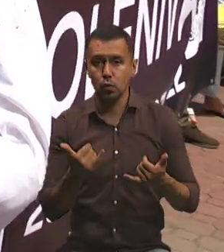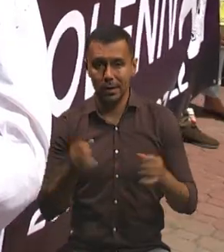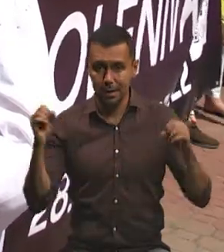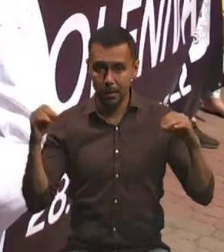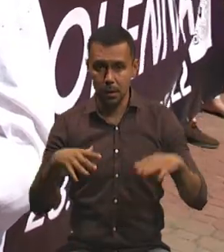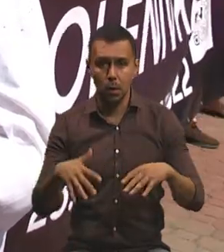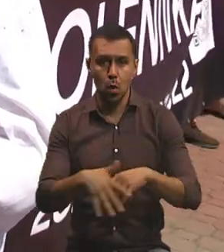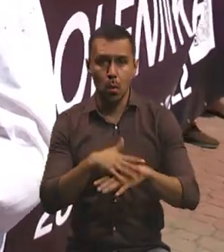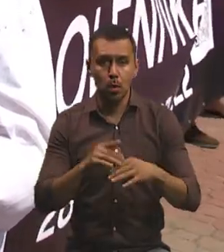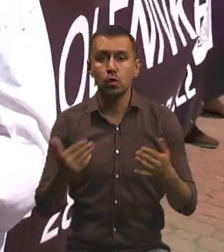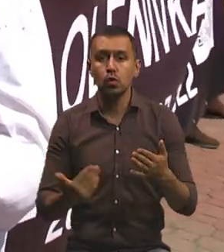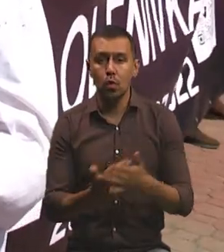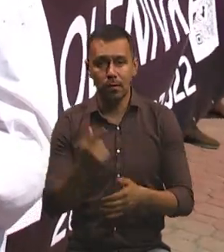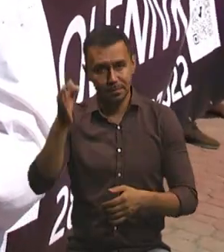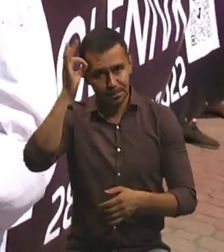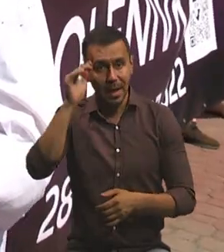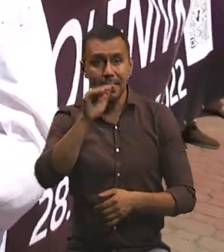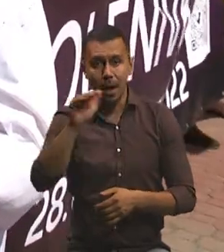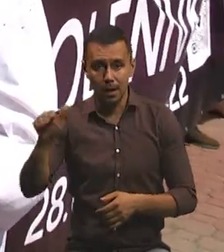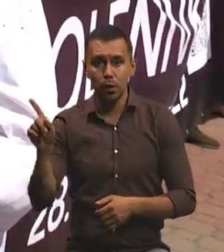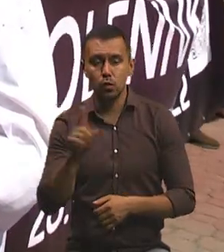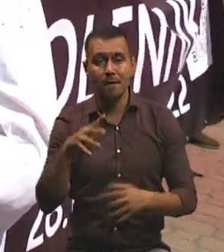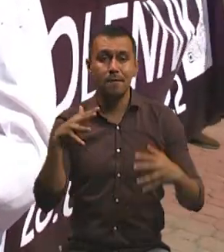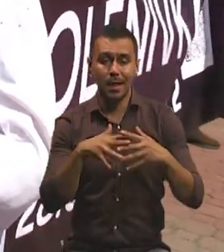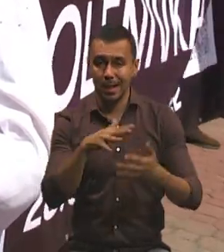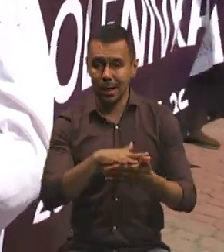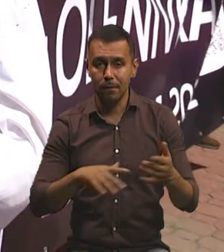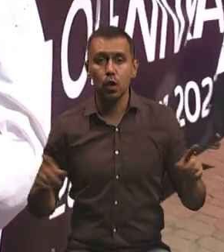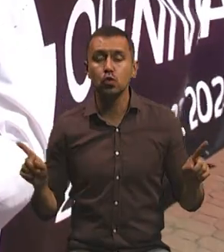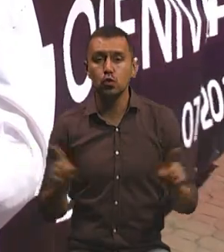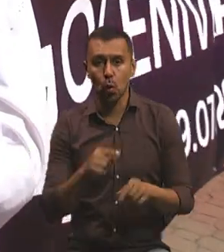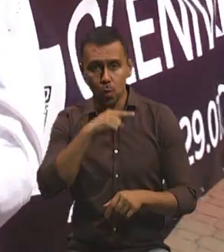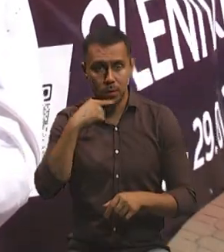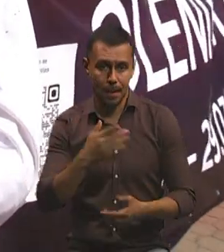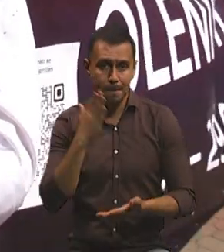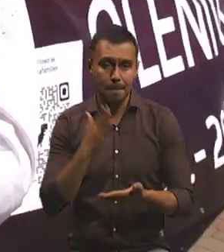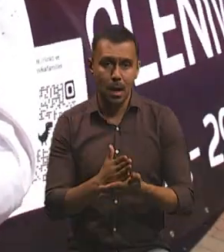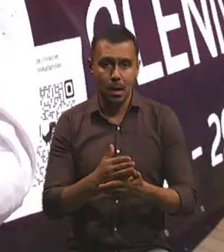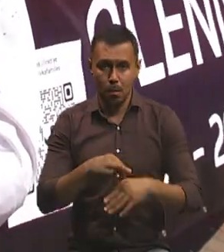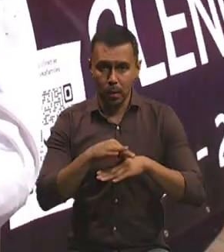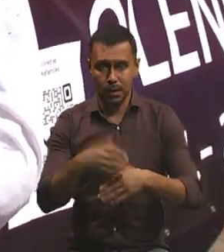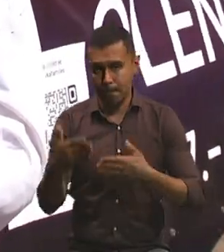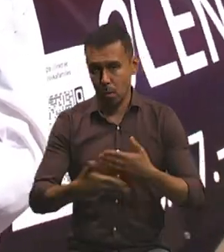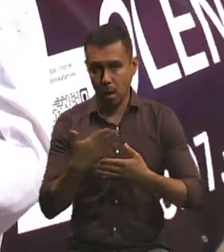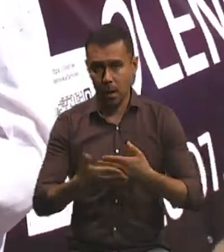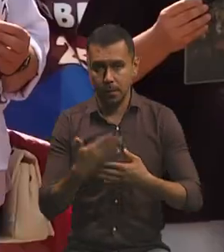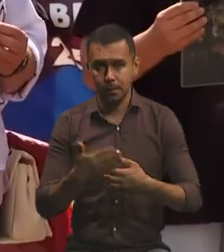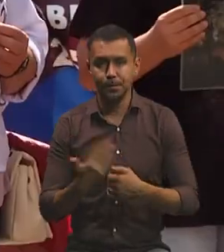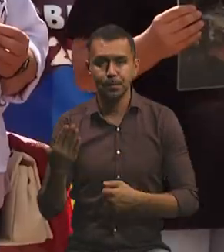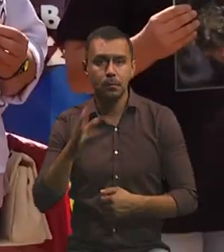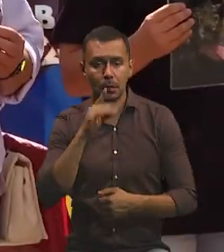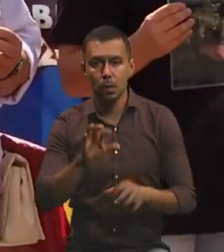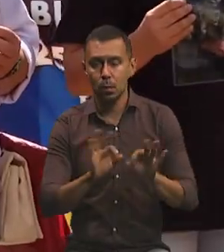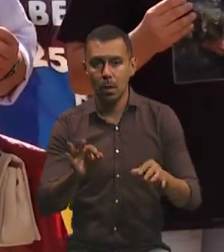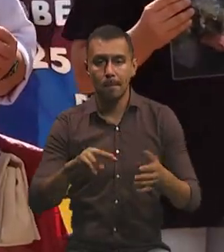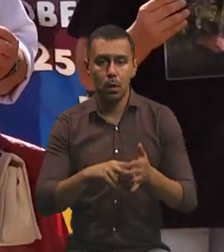зібралися громадою, щоб вкотре нагадати, що війна триває, що Росія має понести покарання. Леся Стебло розповіла,